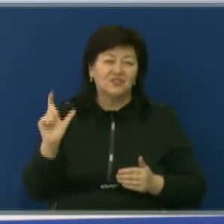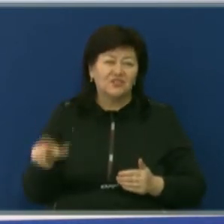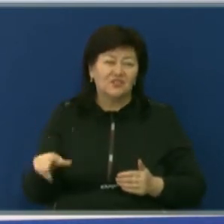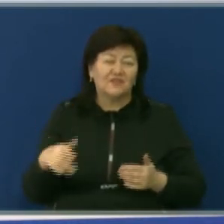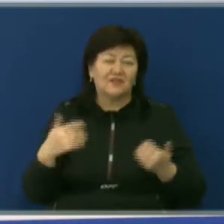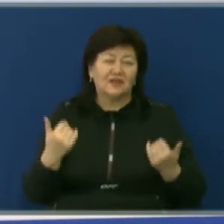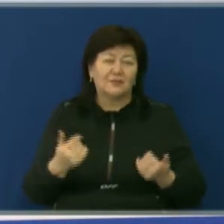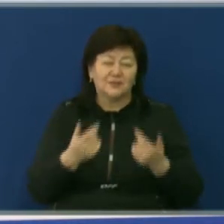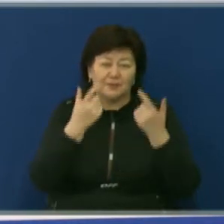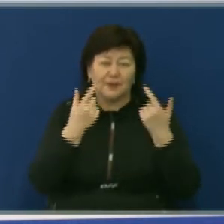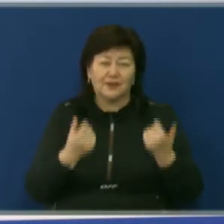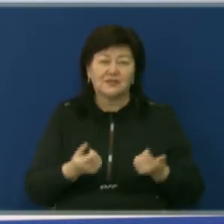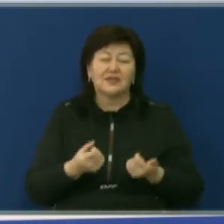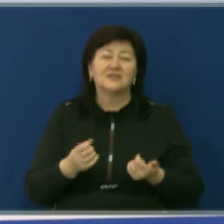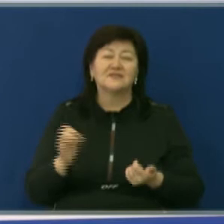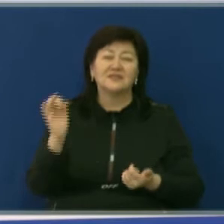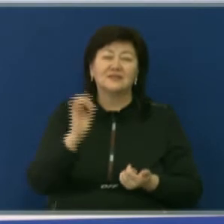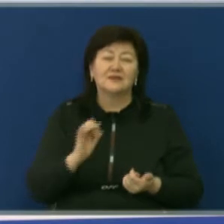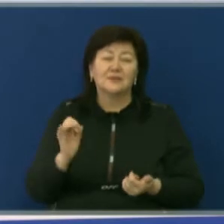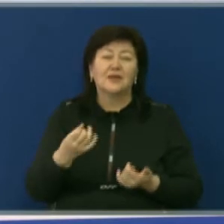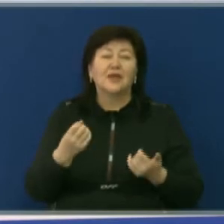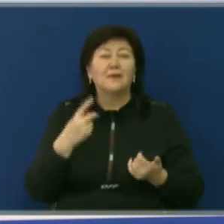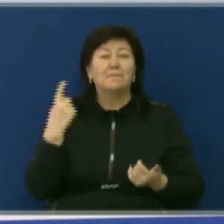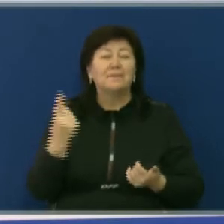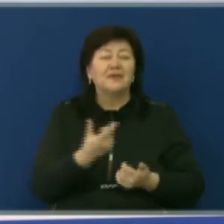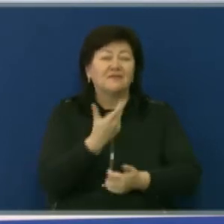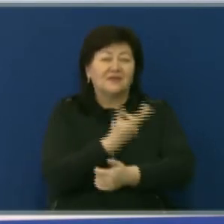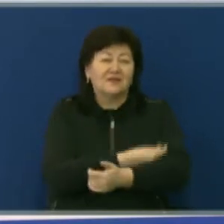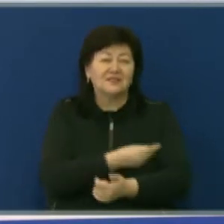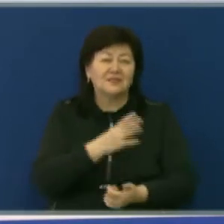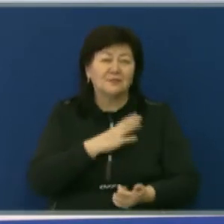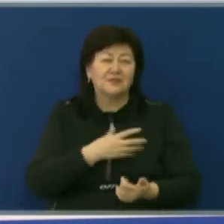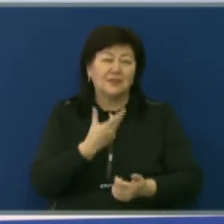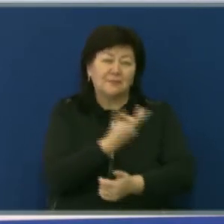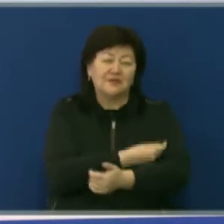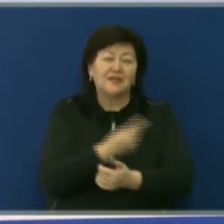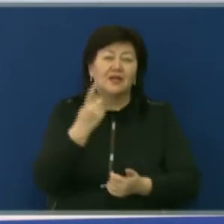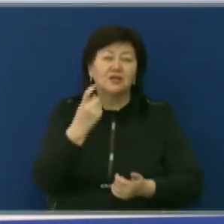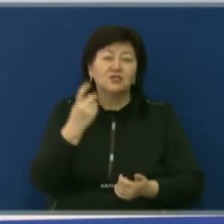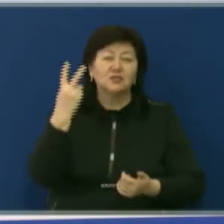По информации на 29 марта, первым компонентом вакцины в общей сложности привито